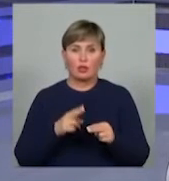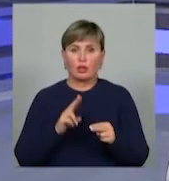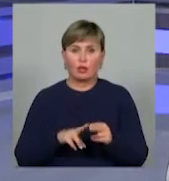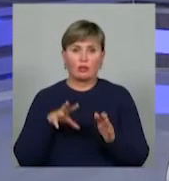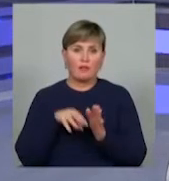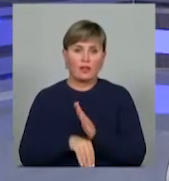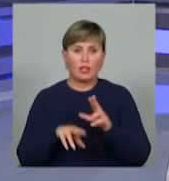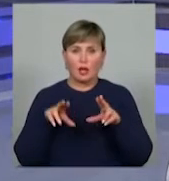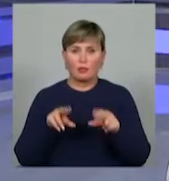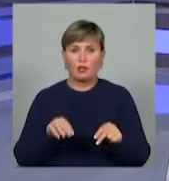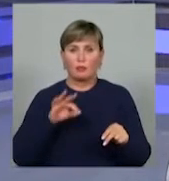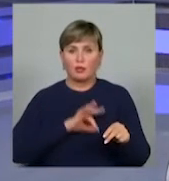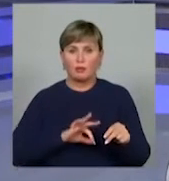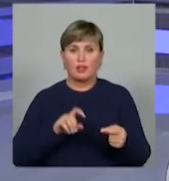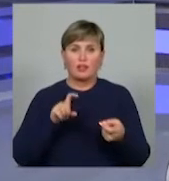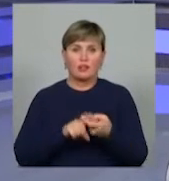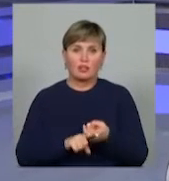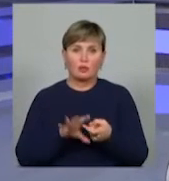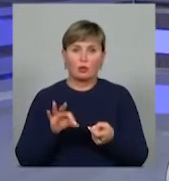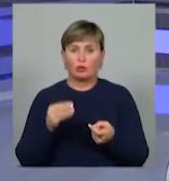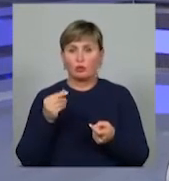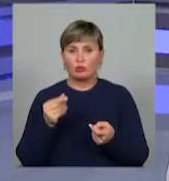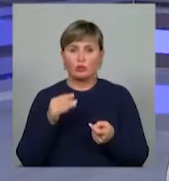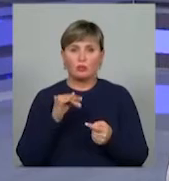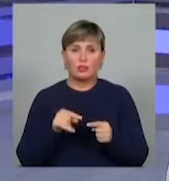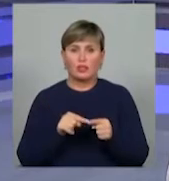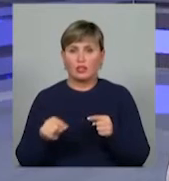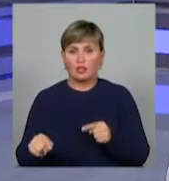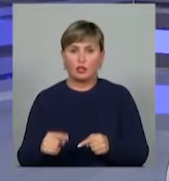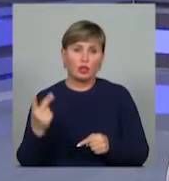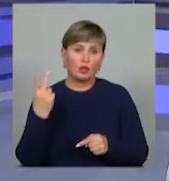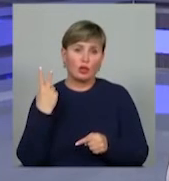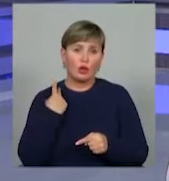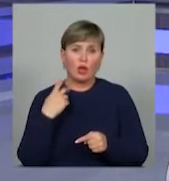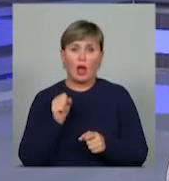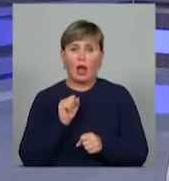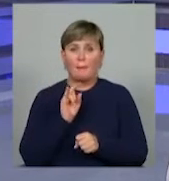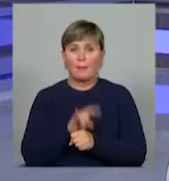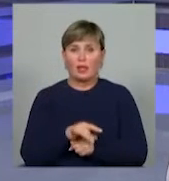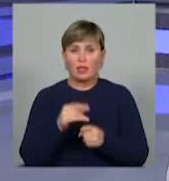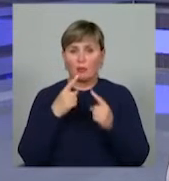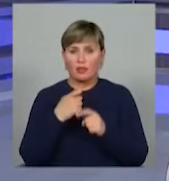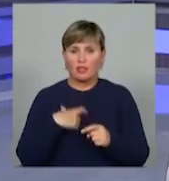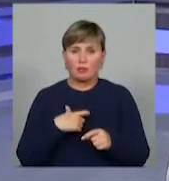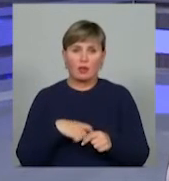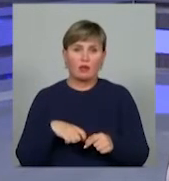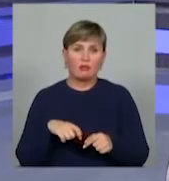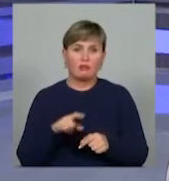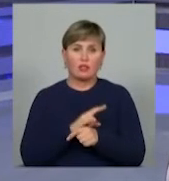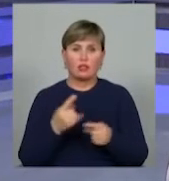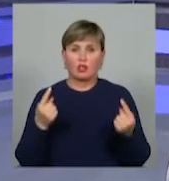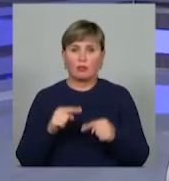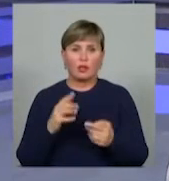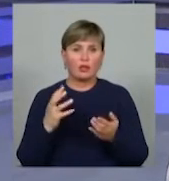ведомстве обещали применить в зависимости от суммы и длительности долга а вот обмануть и объявить себя уже банкротов не